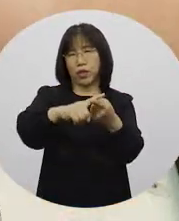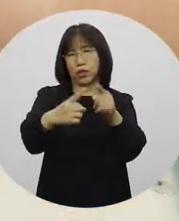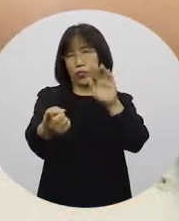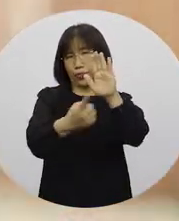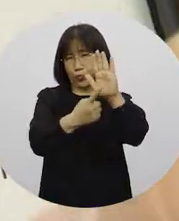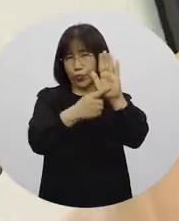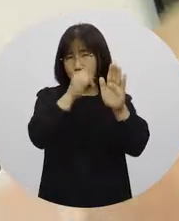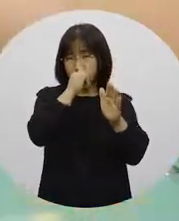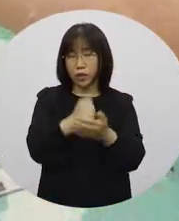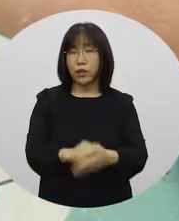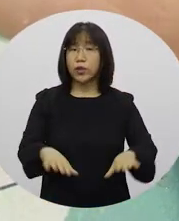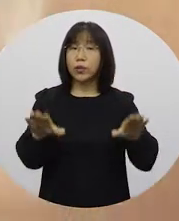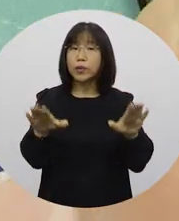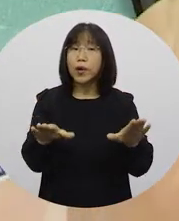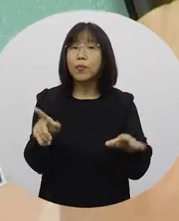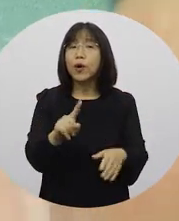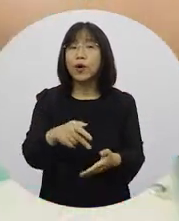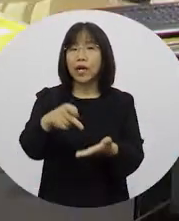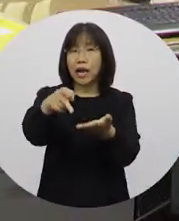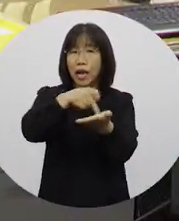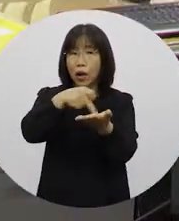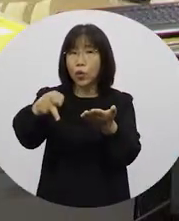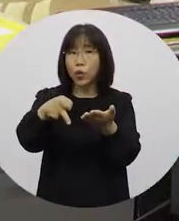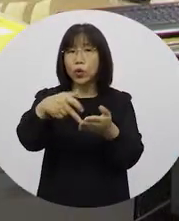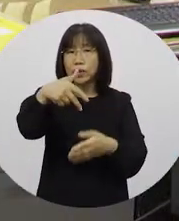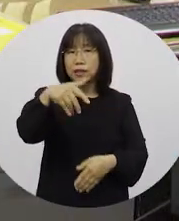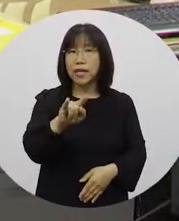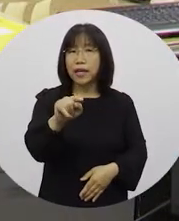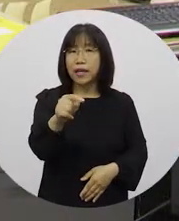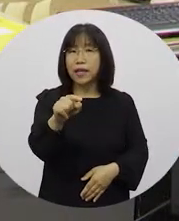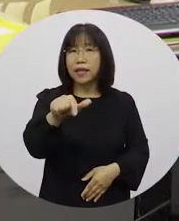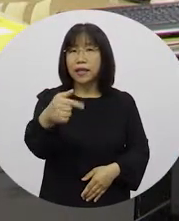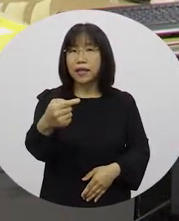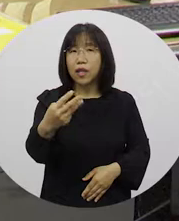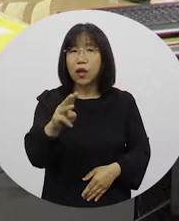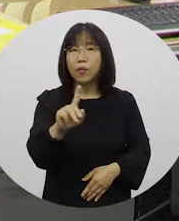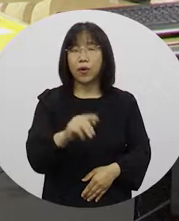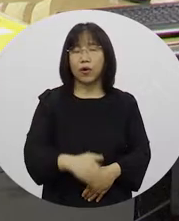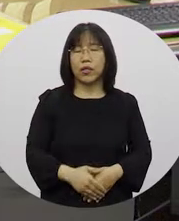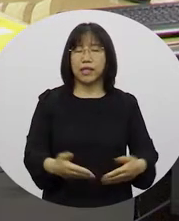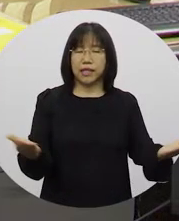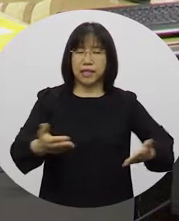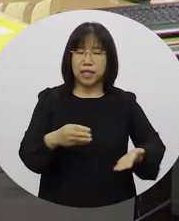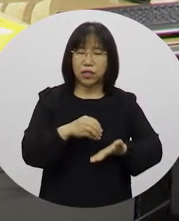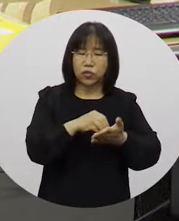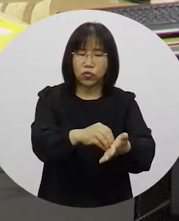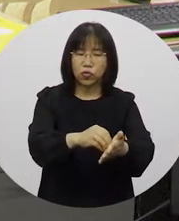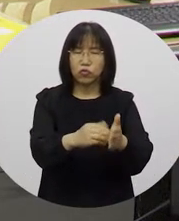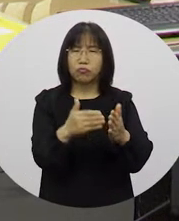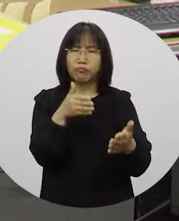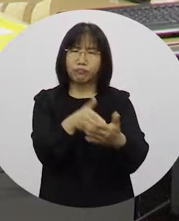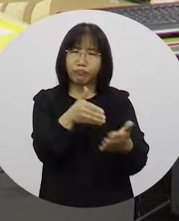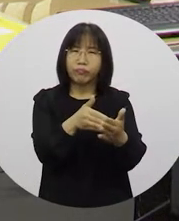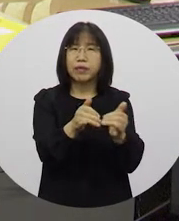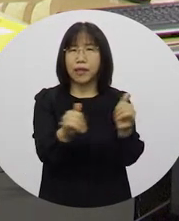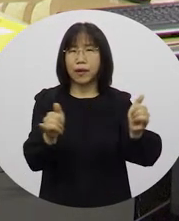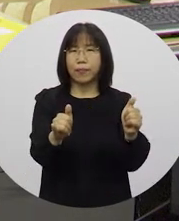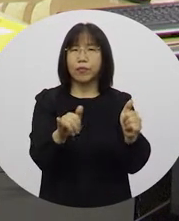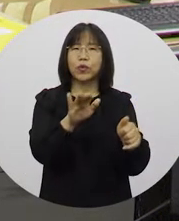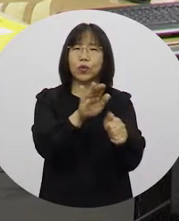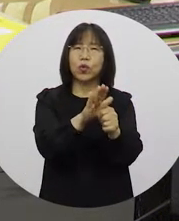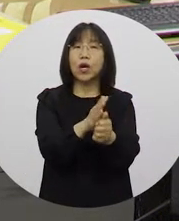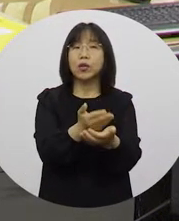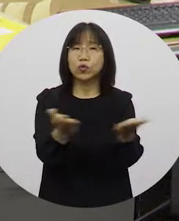제공됩니다. 이번에 운영되는 카카오톡 채널이 취업의 어려움을 겪고 있는 주민들에게 조금이나마 도움이 되길